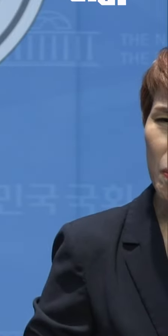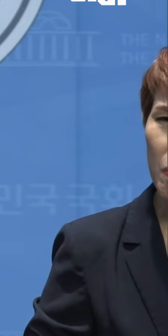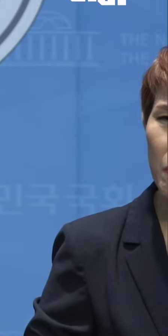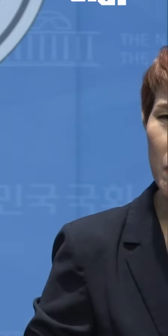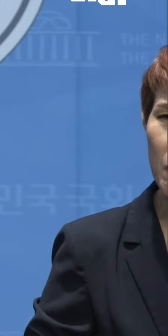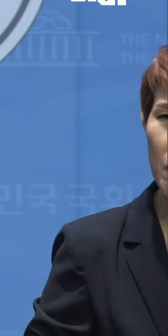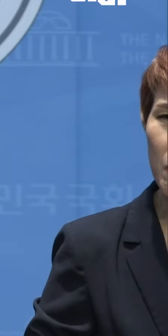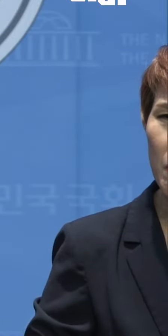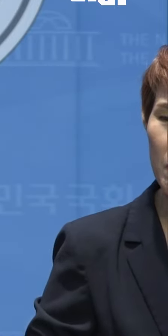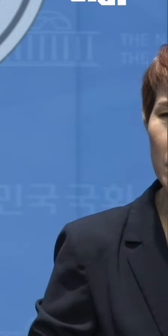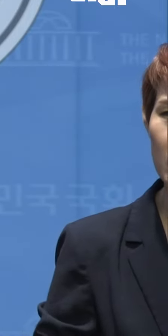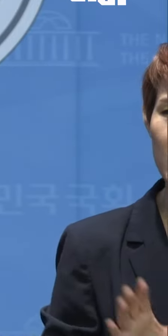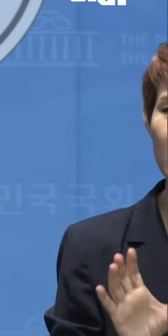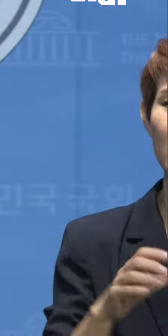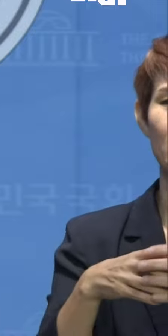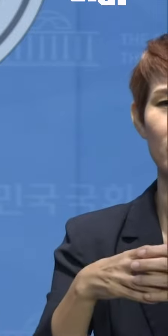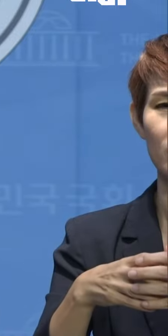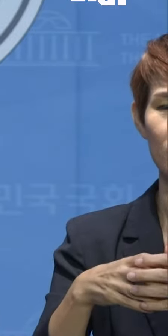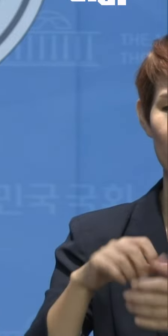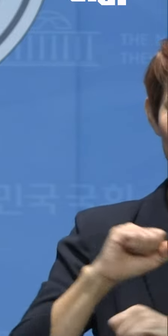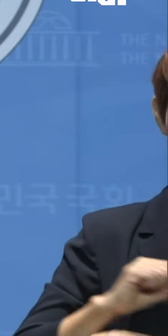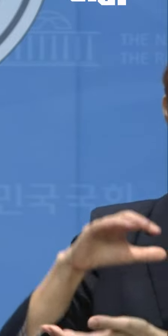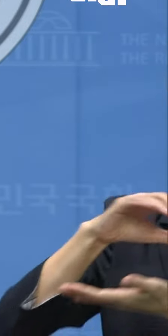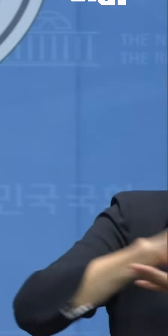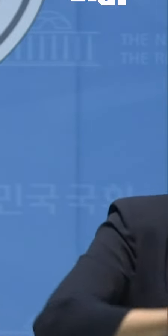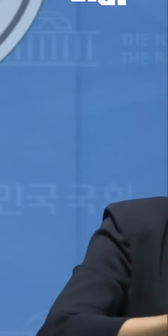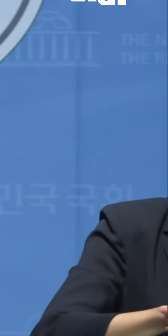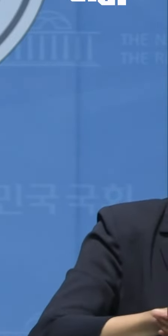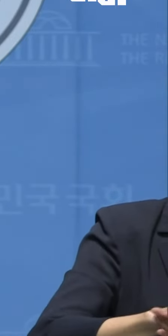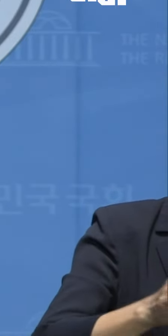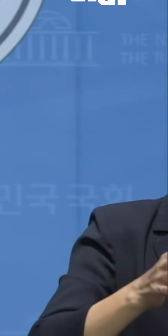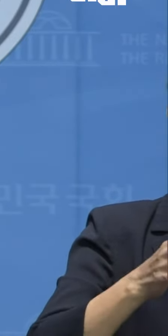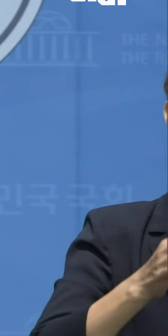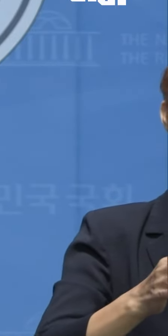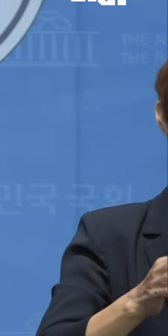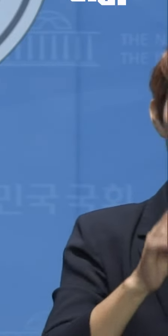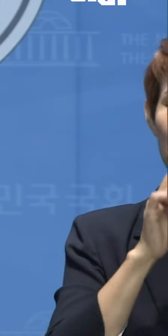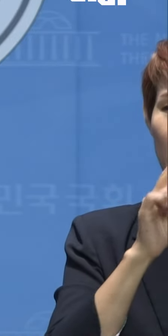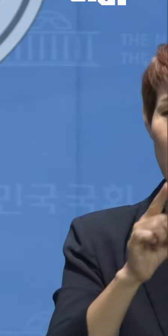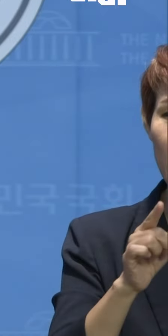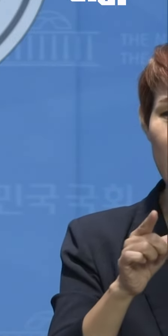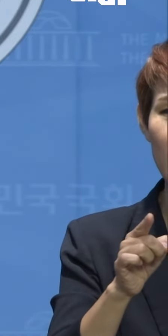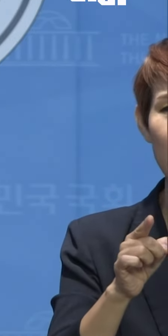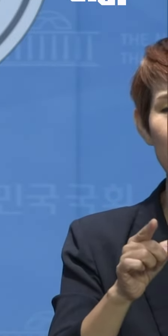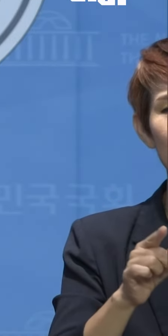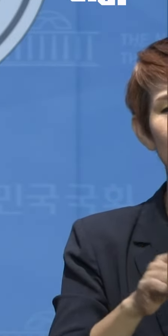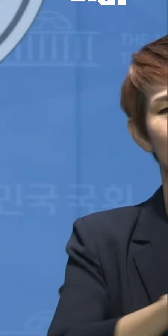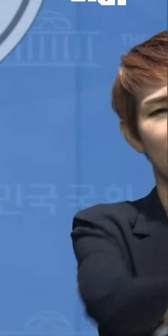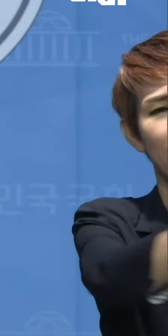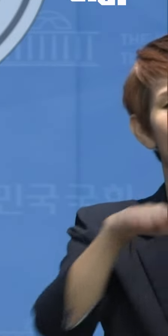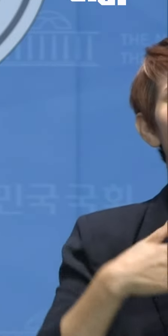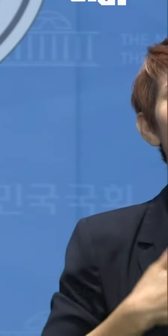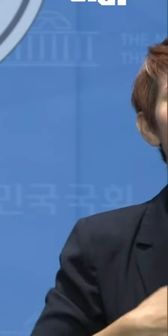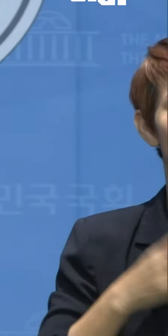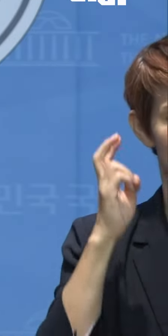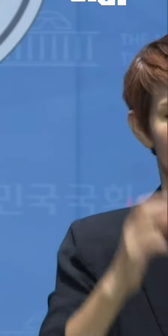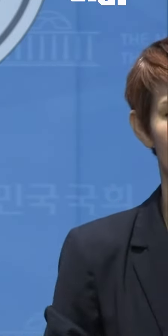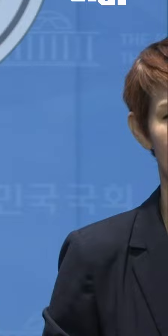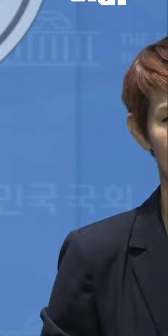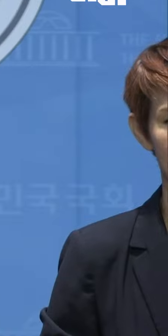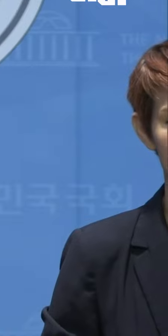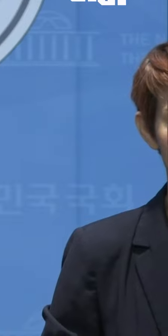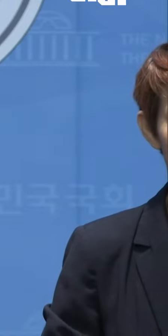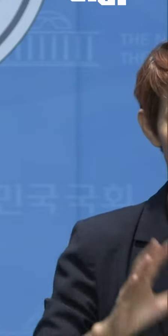친위 부대가 개을 빙자해 버리는 쿠테타는 것을 모를 국민이 없습니다 정기국회